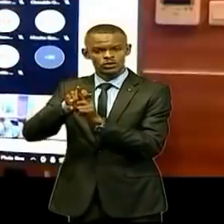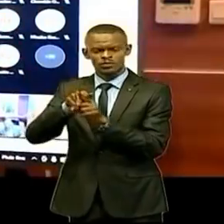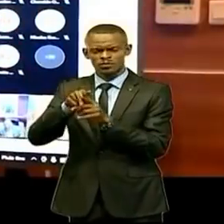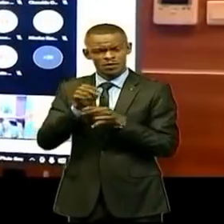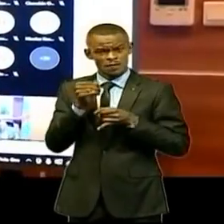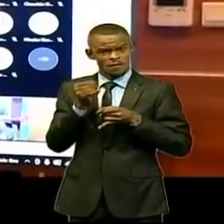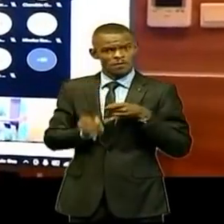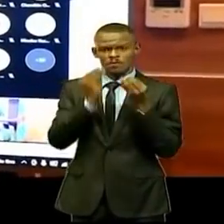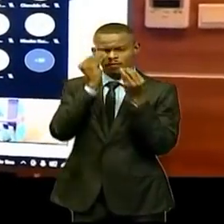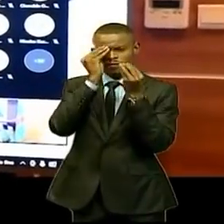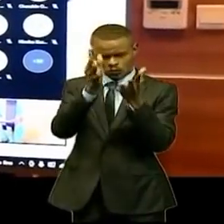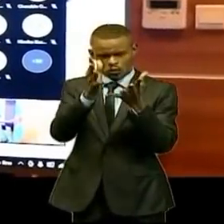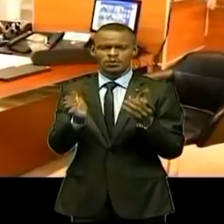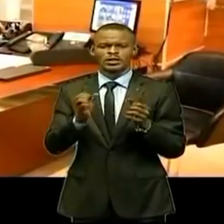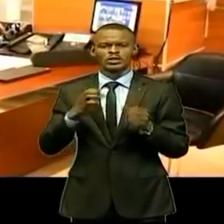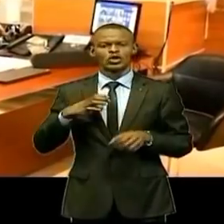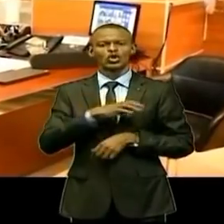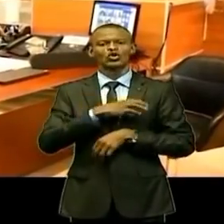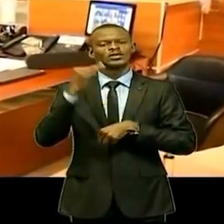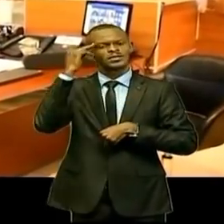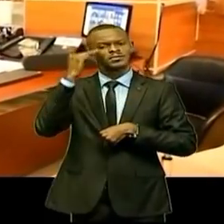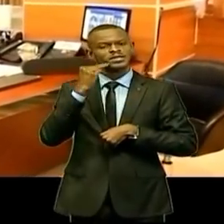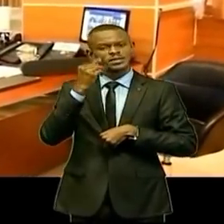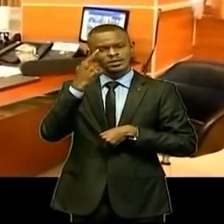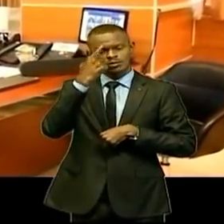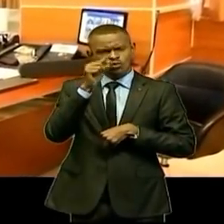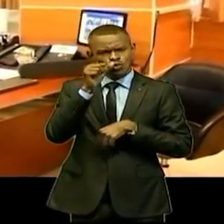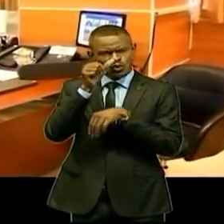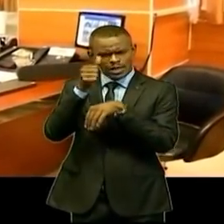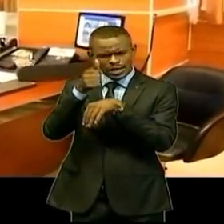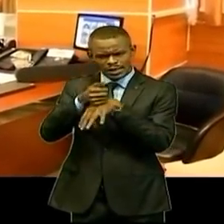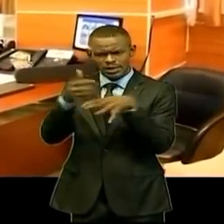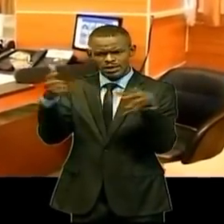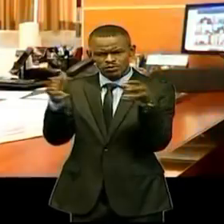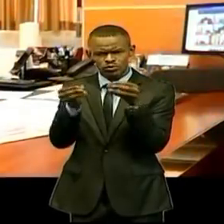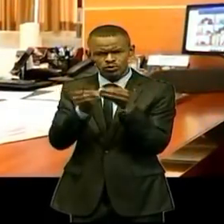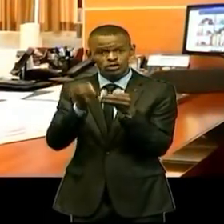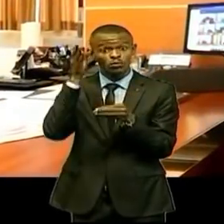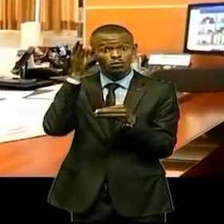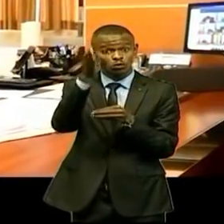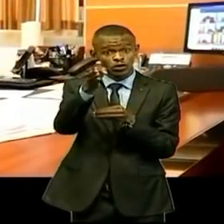de l'organisation de l'atelier de validation de la stratégie de coopération